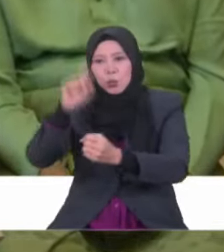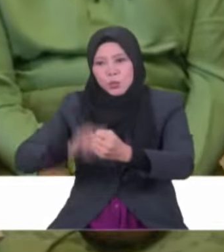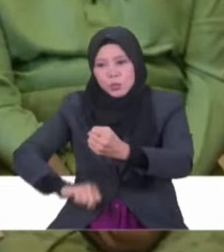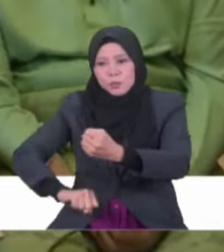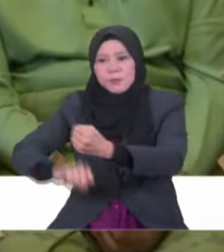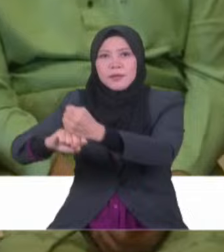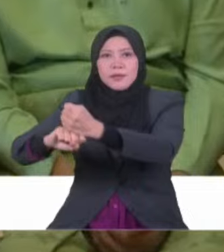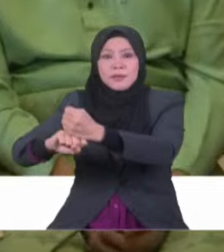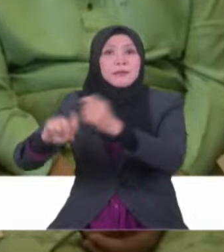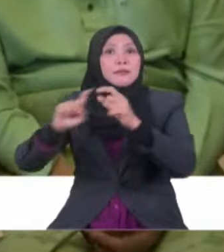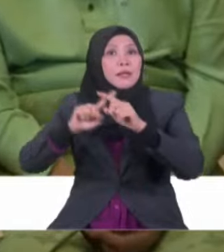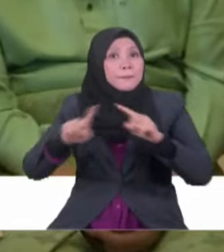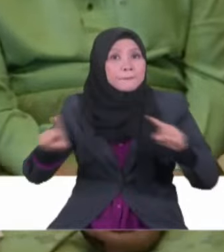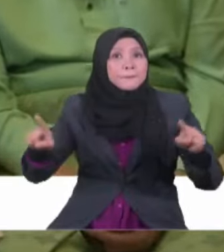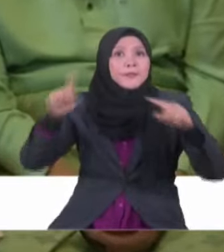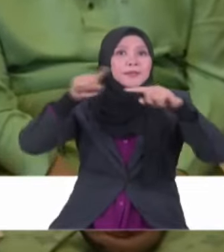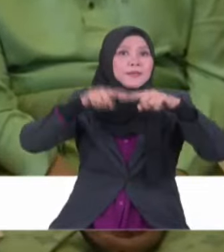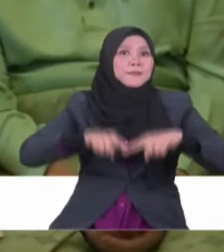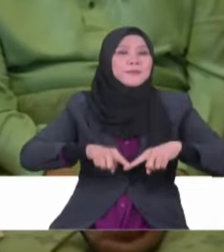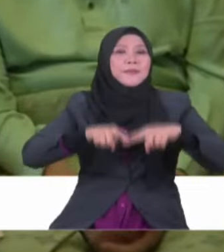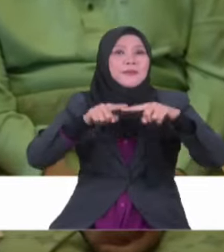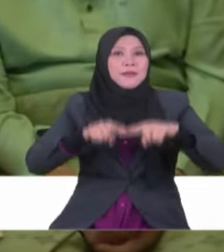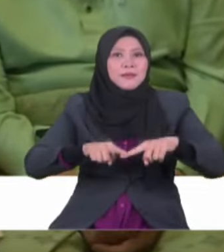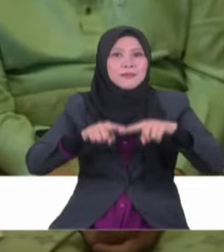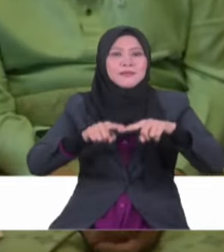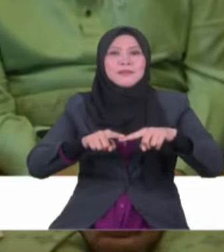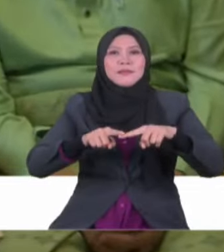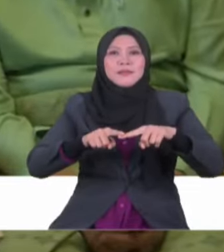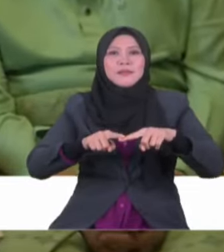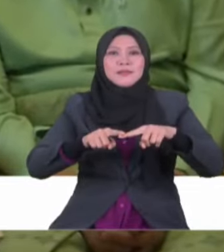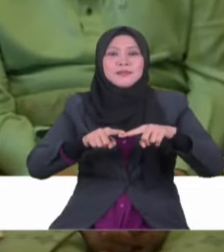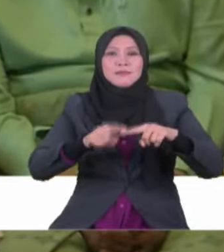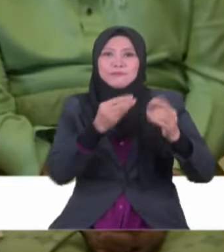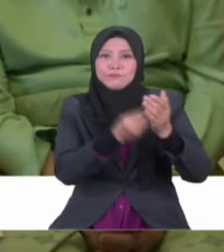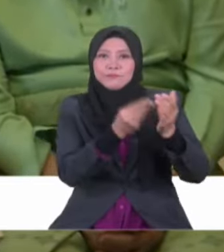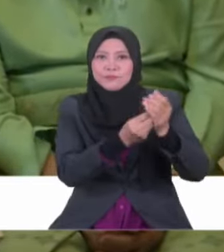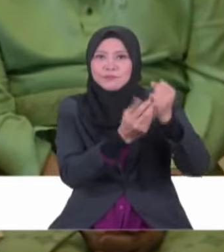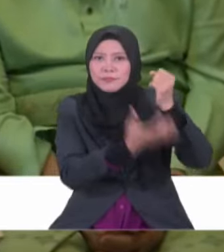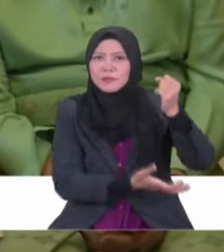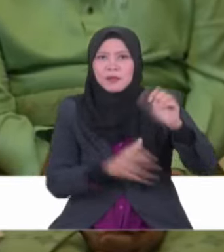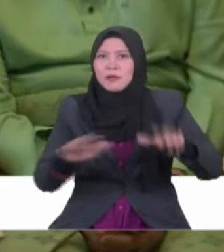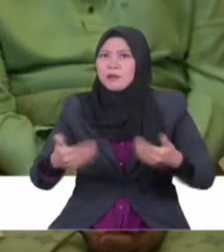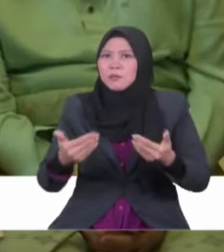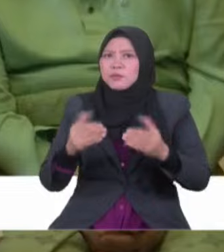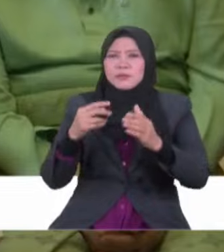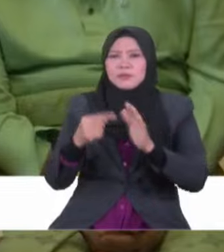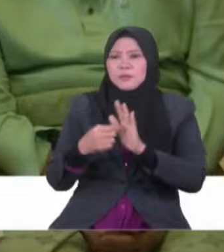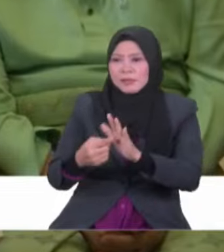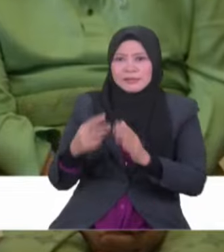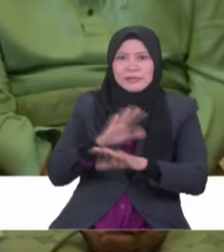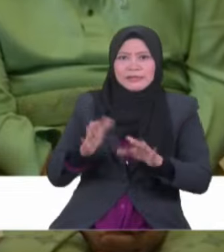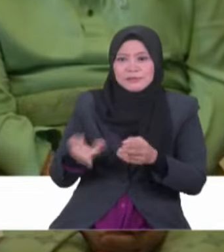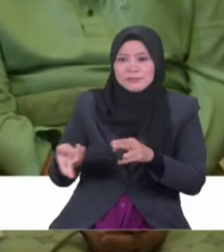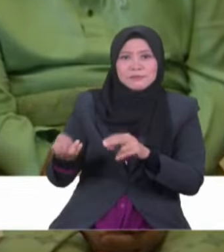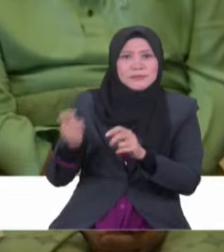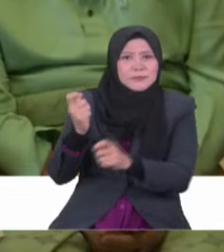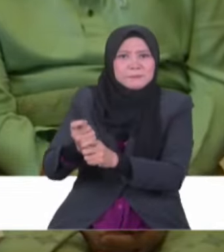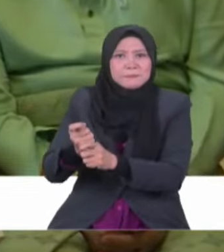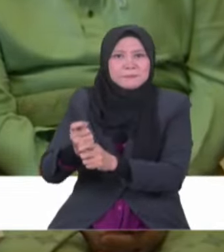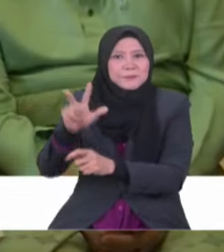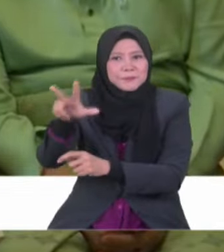sumbangan, tetapi ini tertakluk kepada formula tetapkan. Apa kebijaksanaan formula? Mana jangan kita terikat dengan 300 juta